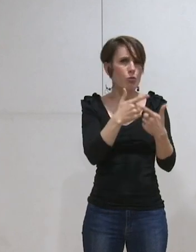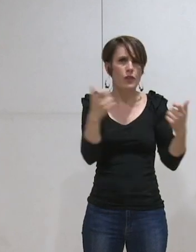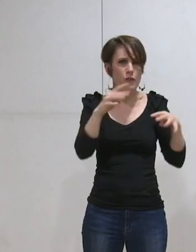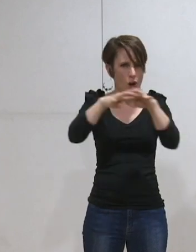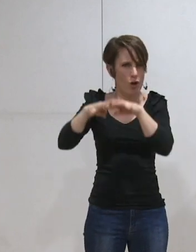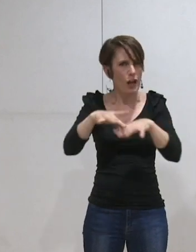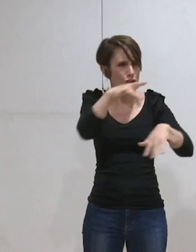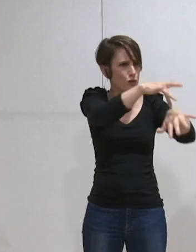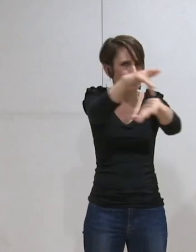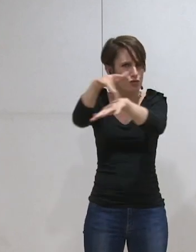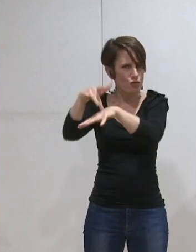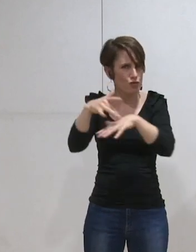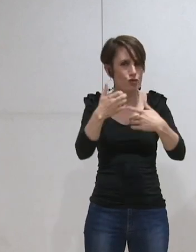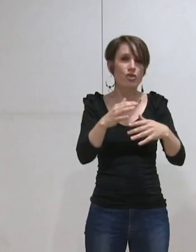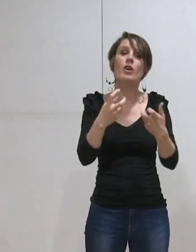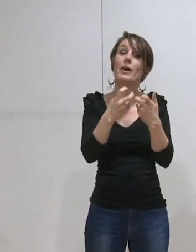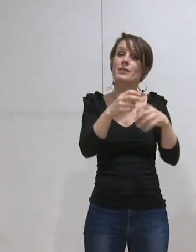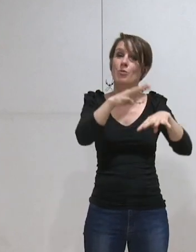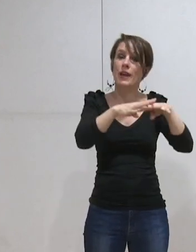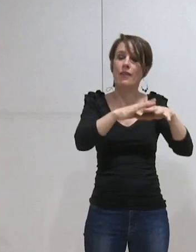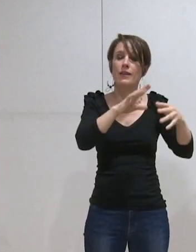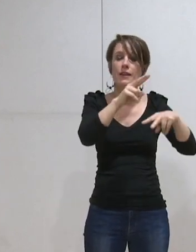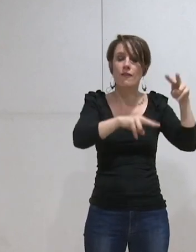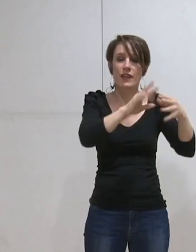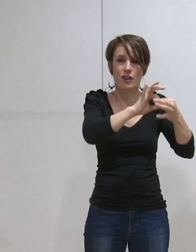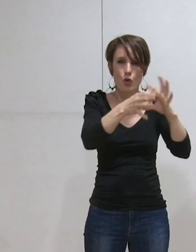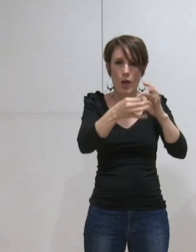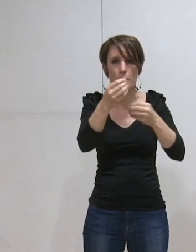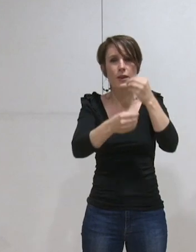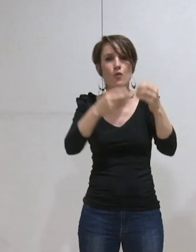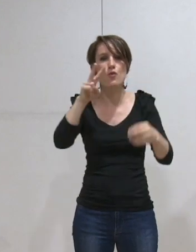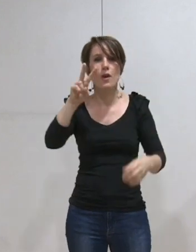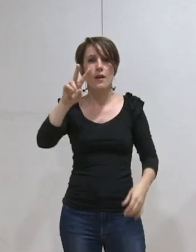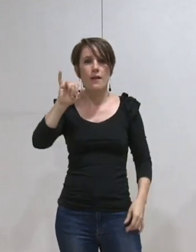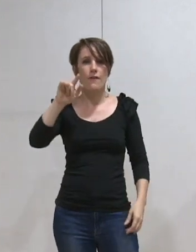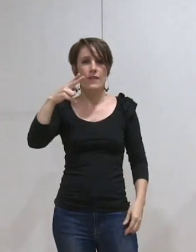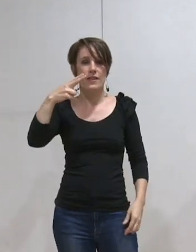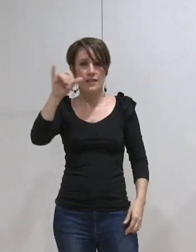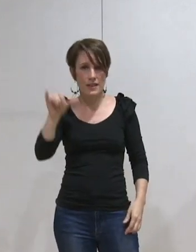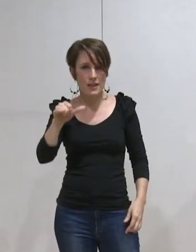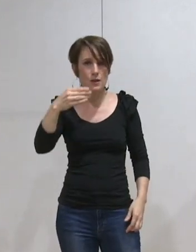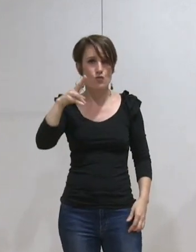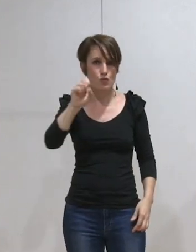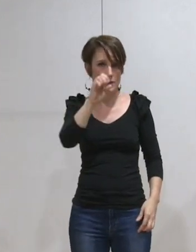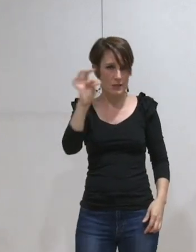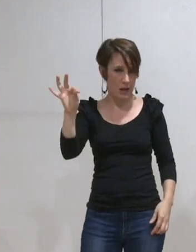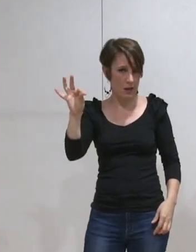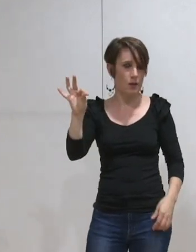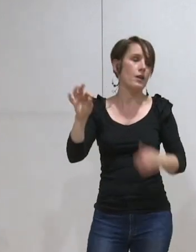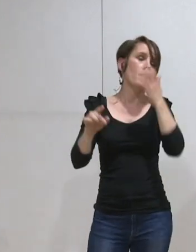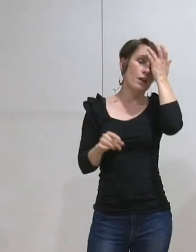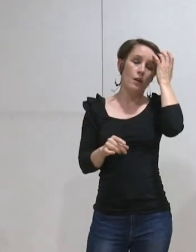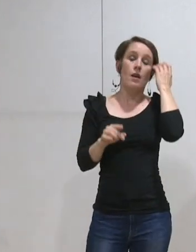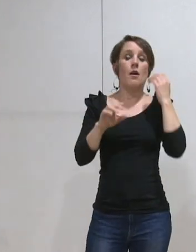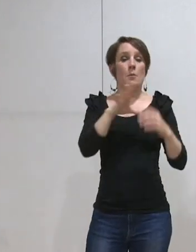quartiers l'exemple du village olympique de vinim musé avec ce groupe de travail piloté par ellisa Martin les solutions ne tomberont pas du